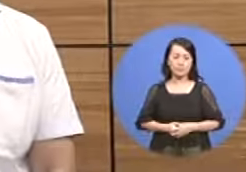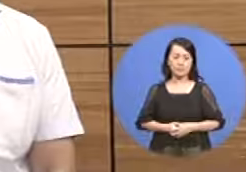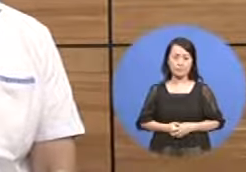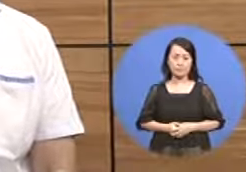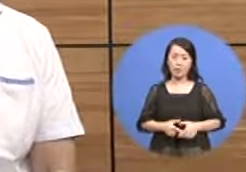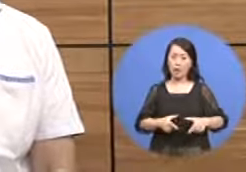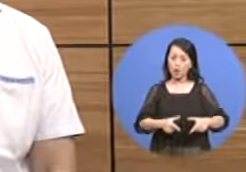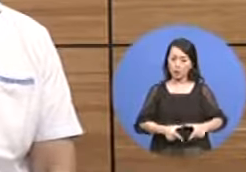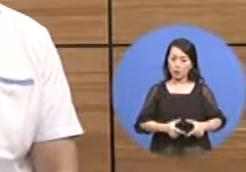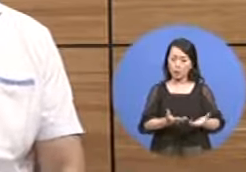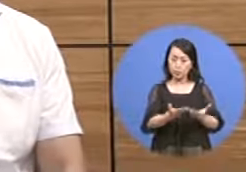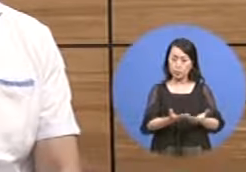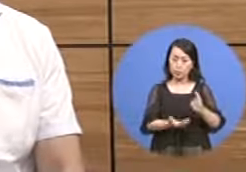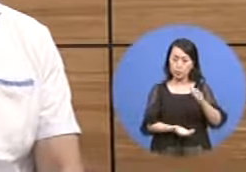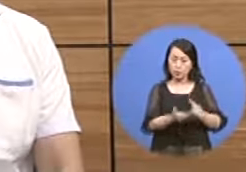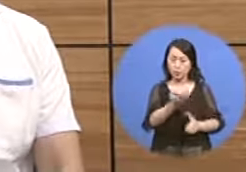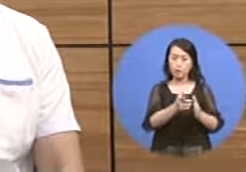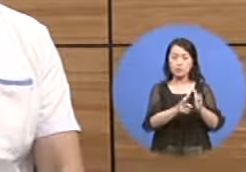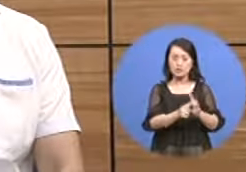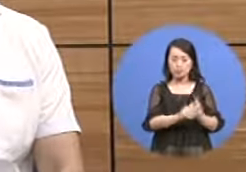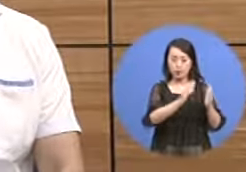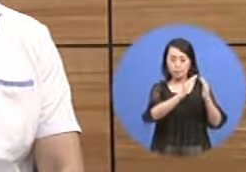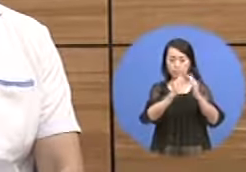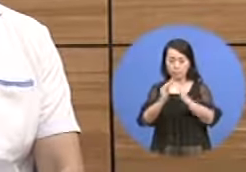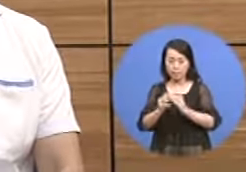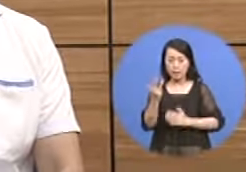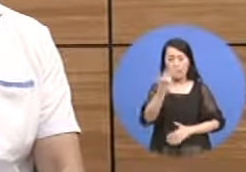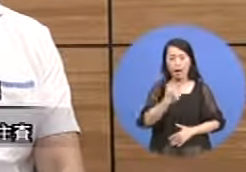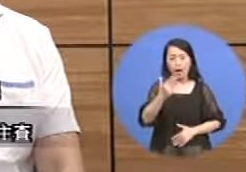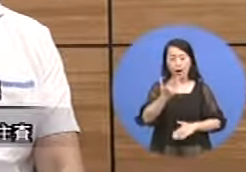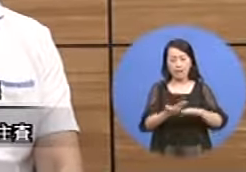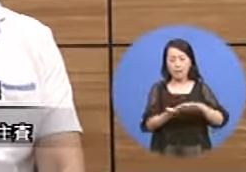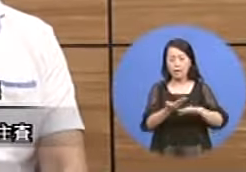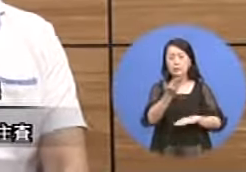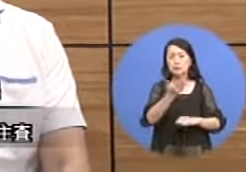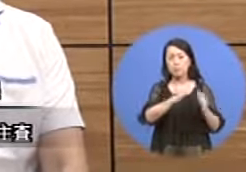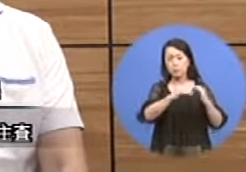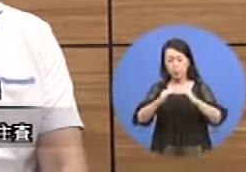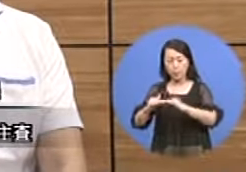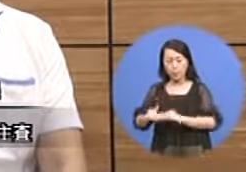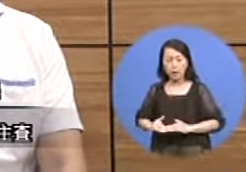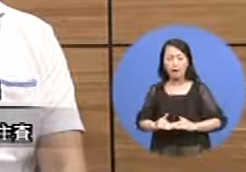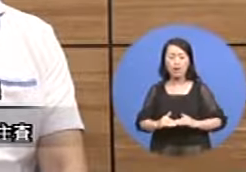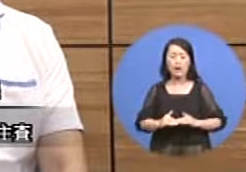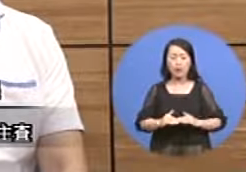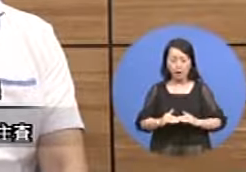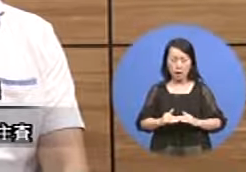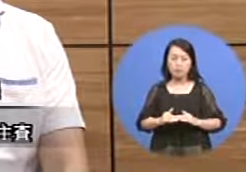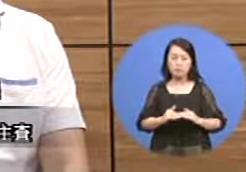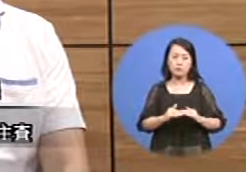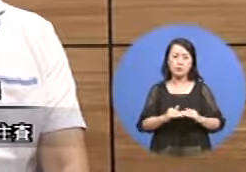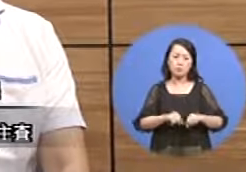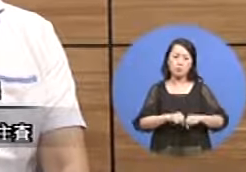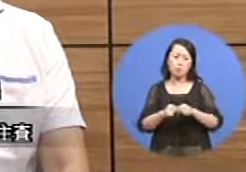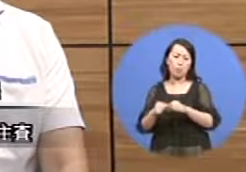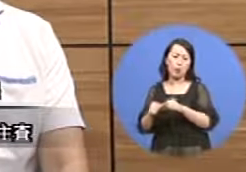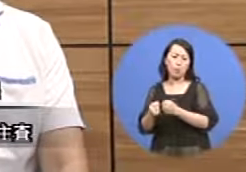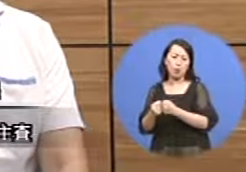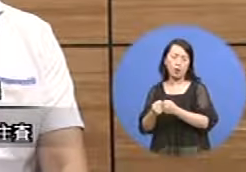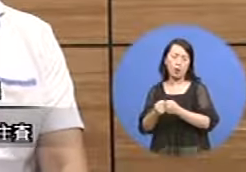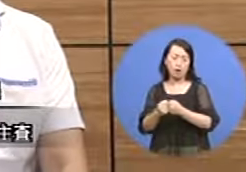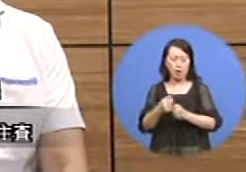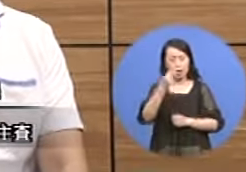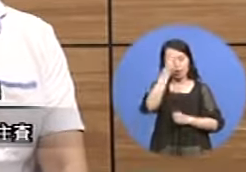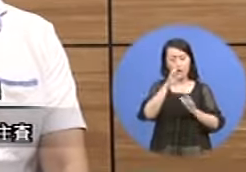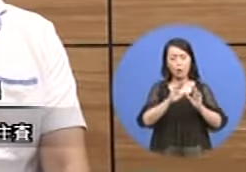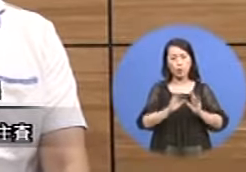熊本地震では8000棟を超える住宅が全壊したのを含めまして、非常にたくさんの住宅が、被